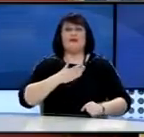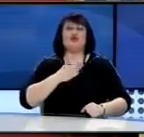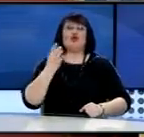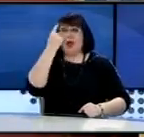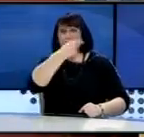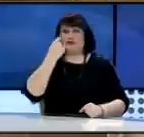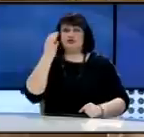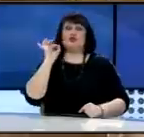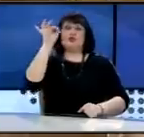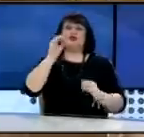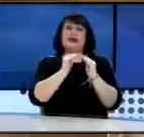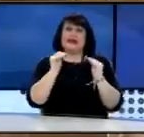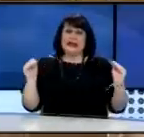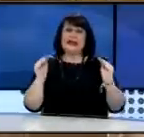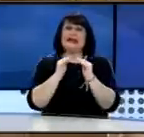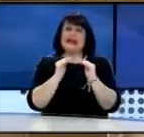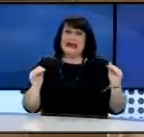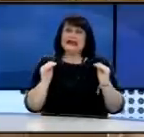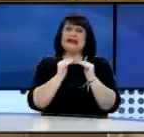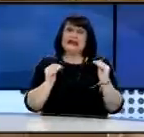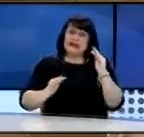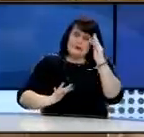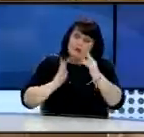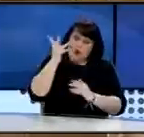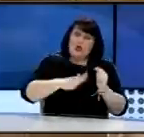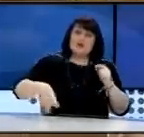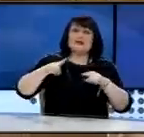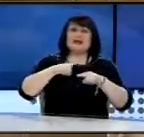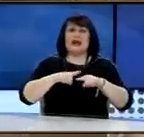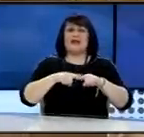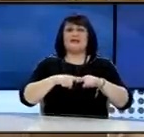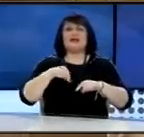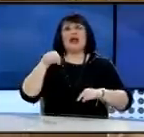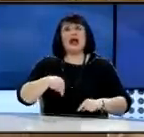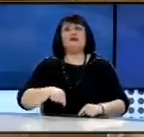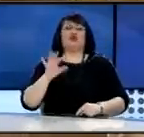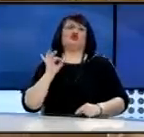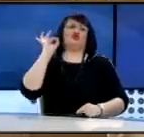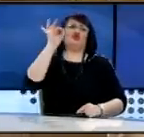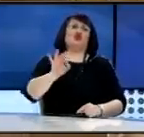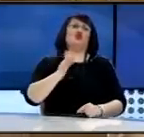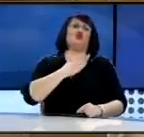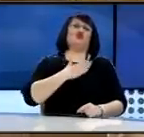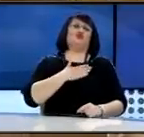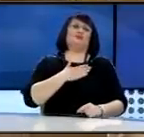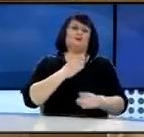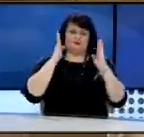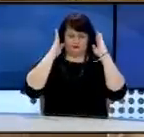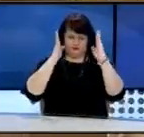είναι η ειρήνη και η προκοπή του λαού μας. Αυτό είναι για μας αυτός ο σκοπός.